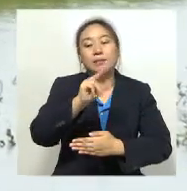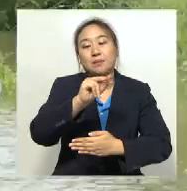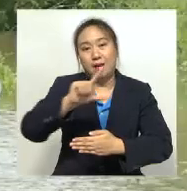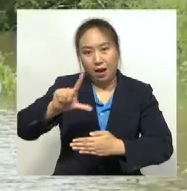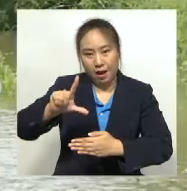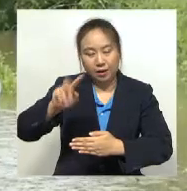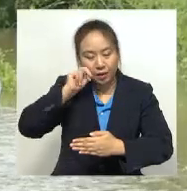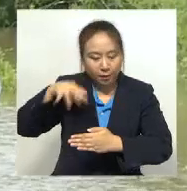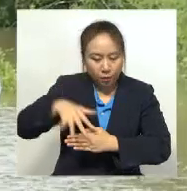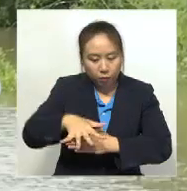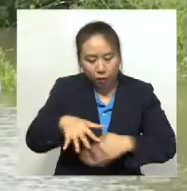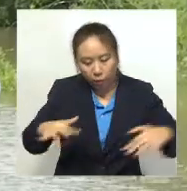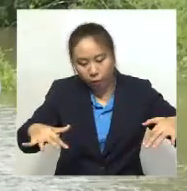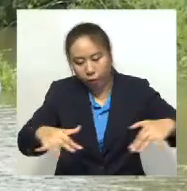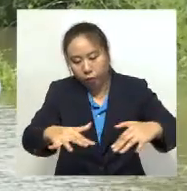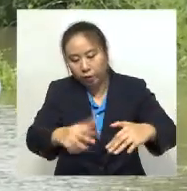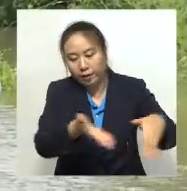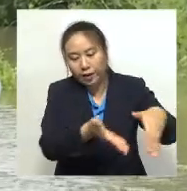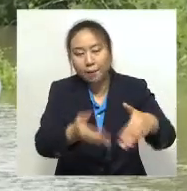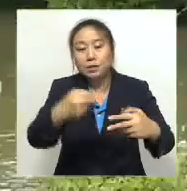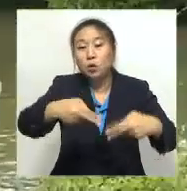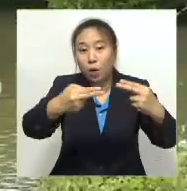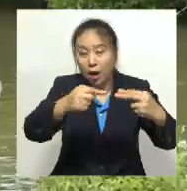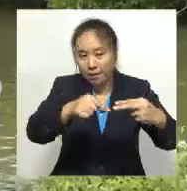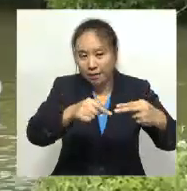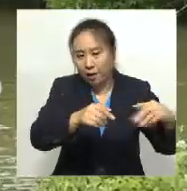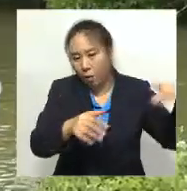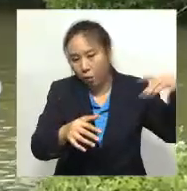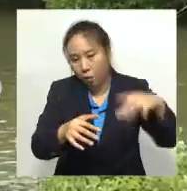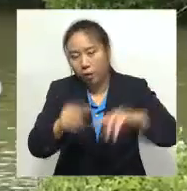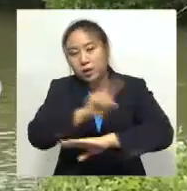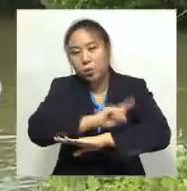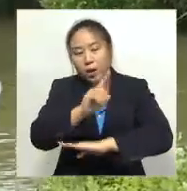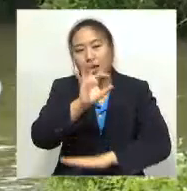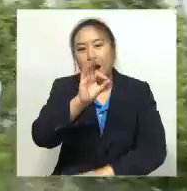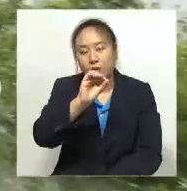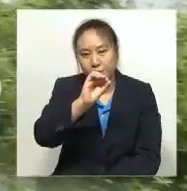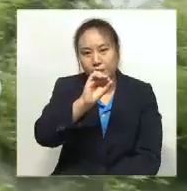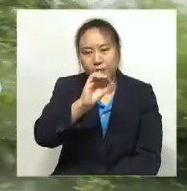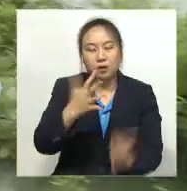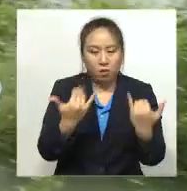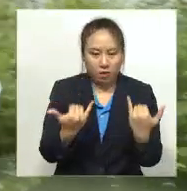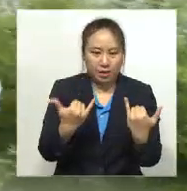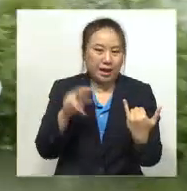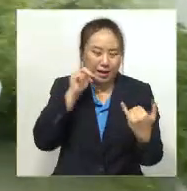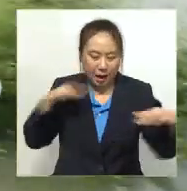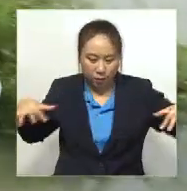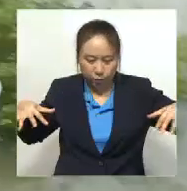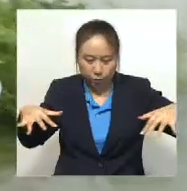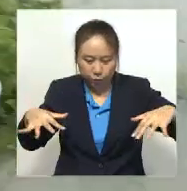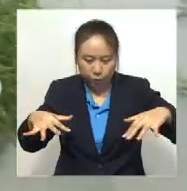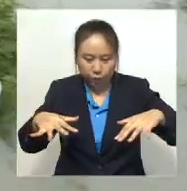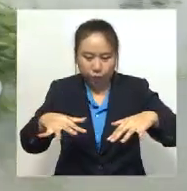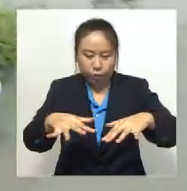าบรรจบกับแม่น้ำสงครามซึ่งก็ระบายได้90ล้านลูกบาศก์เมตรต่อวันทำให้น้ำที่บริเวณจุดบรรจบนี้นะคะ